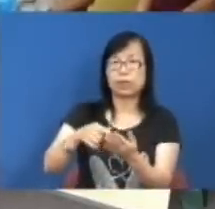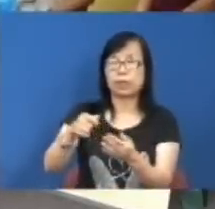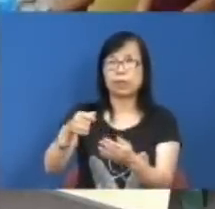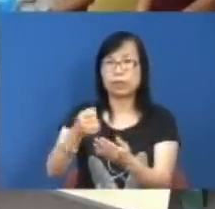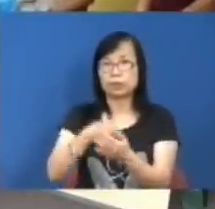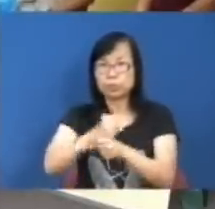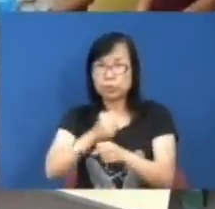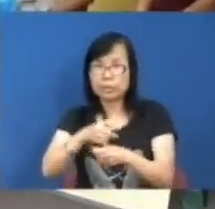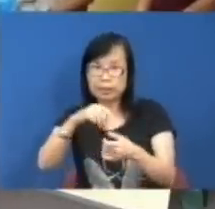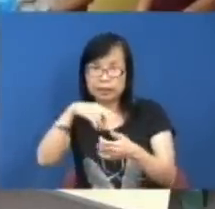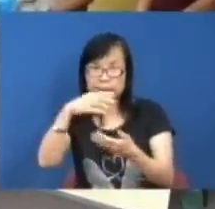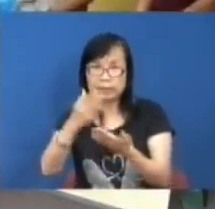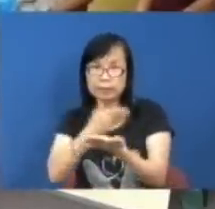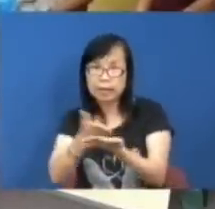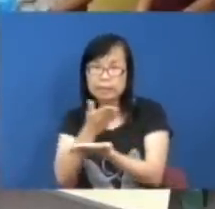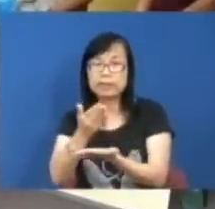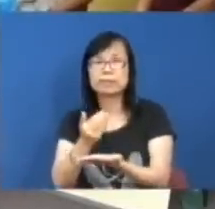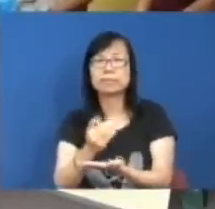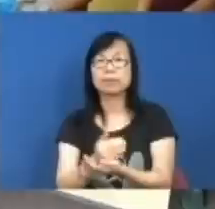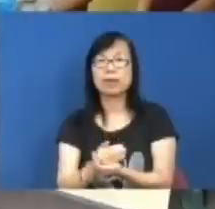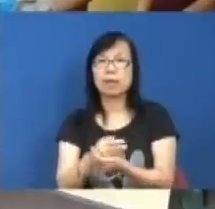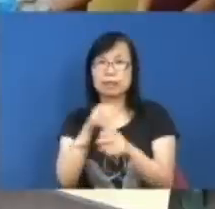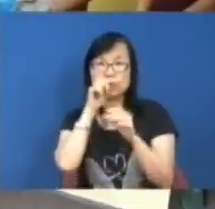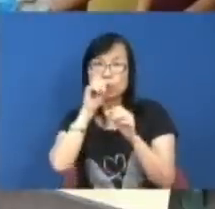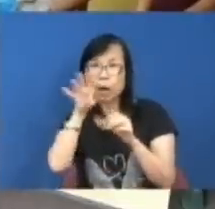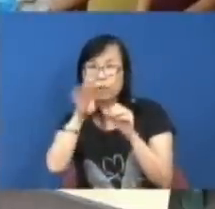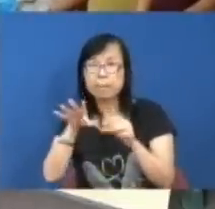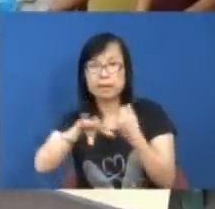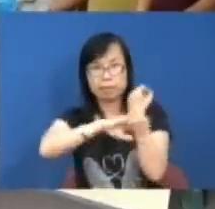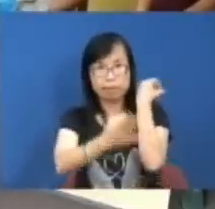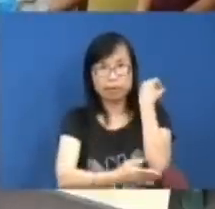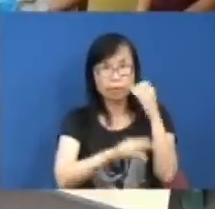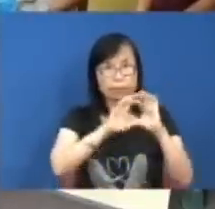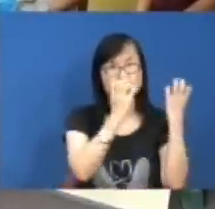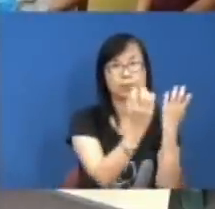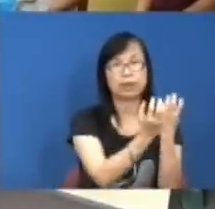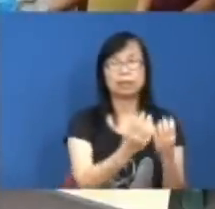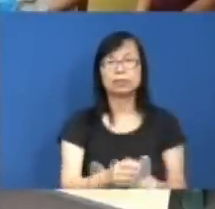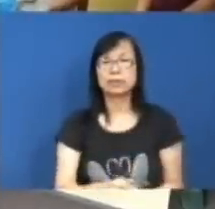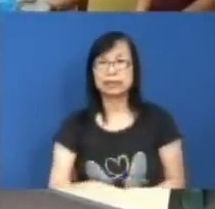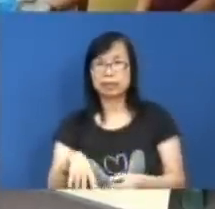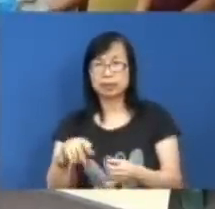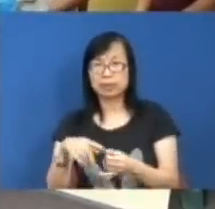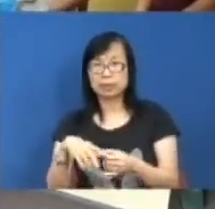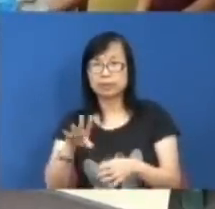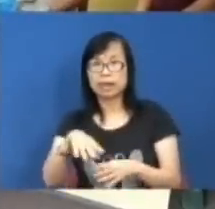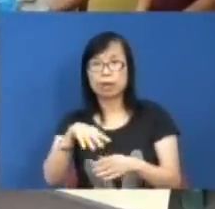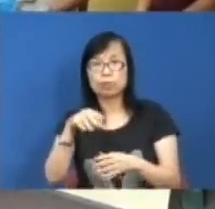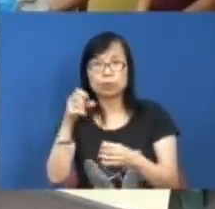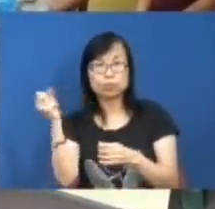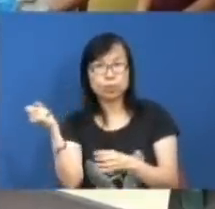咗呢啲咁嘅測試之後，就匯報翻俾法團啦。然後咧就打後咧嚟緊係用邊類